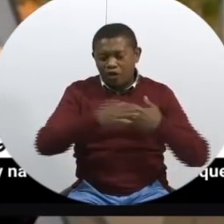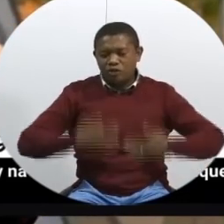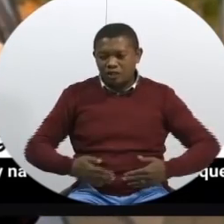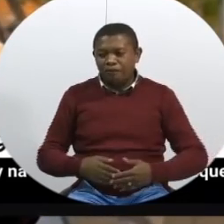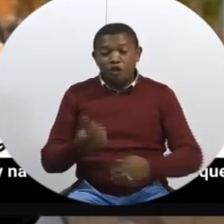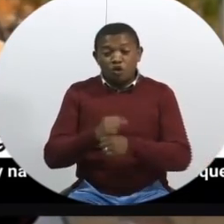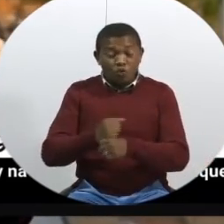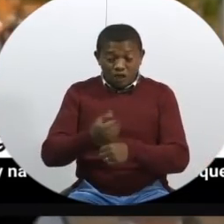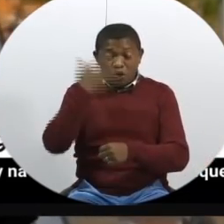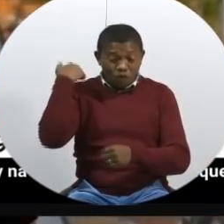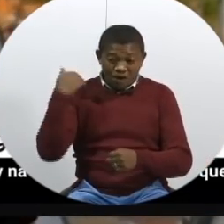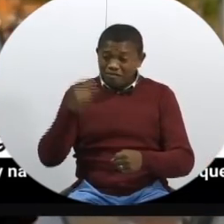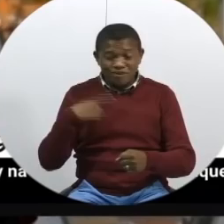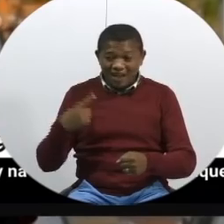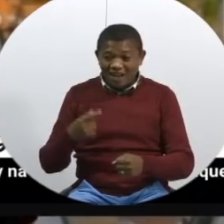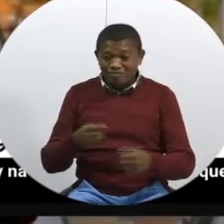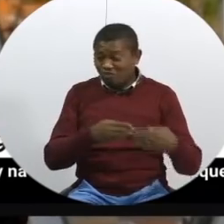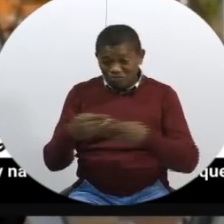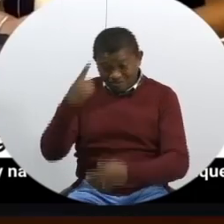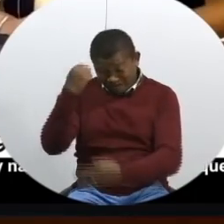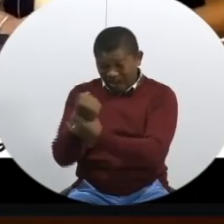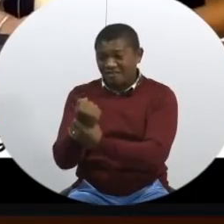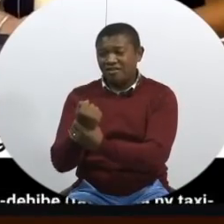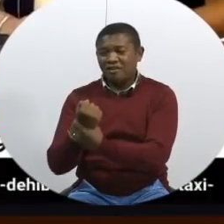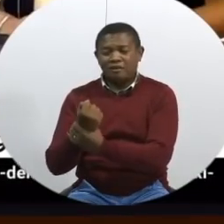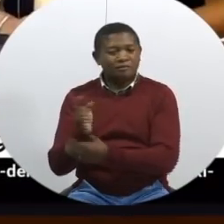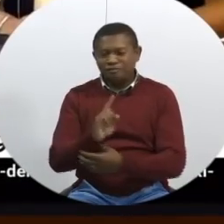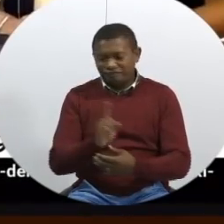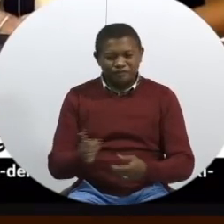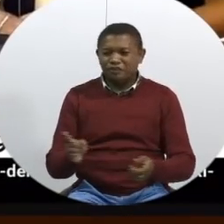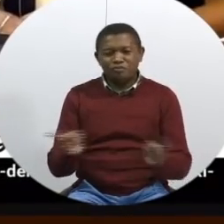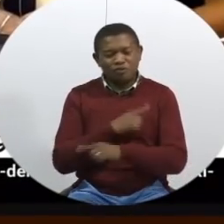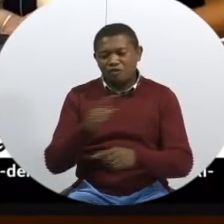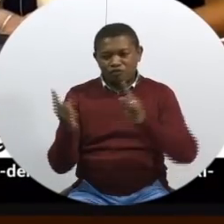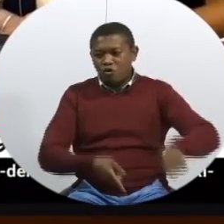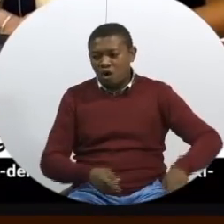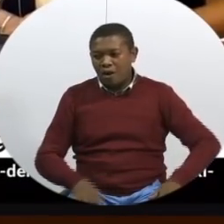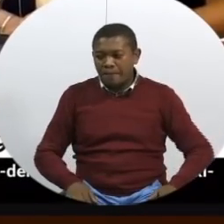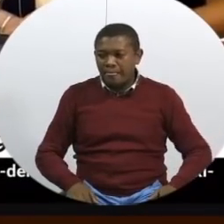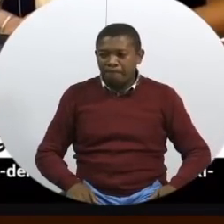olona dia mbola tsy resintsika tanteraka izy eto fa ny hafahantsika tena mandrefy an'io a